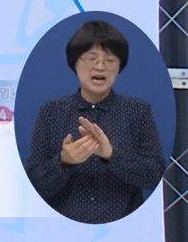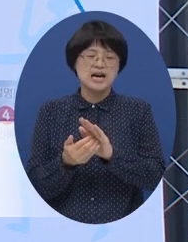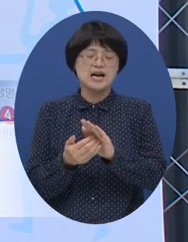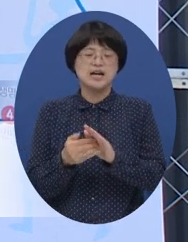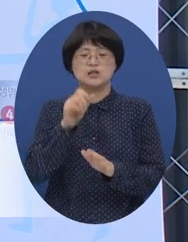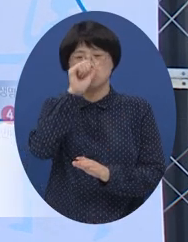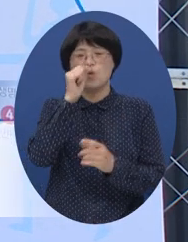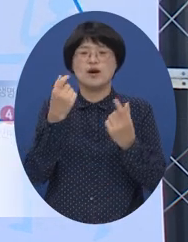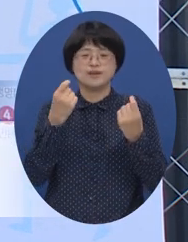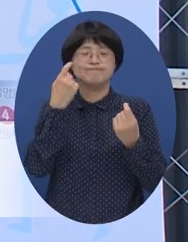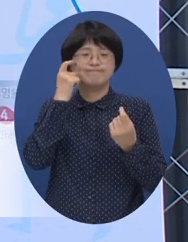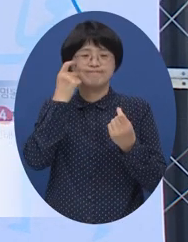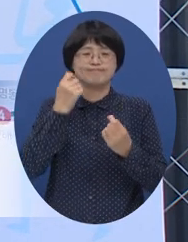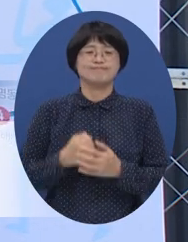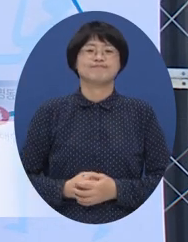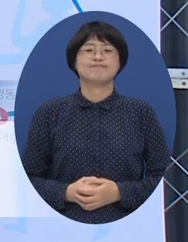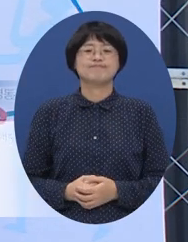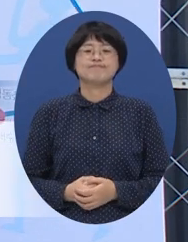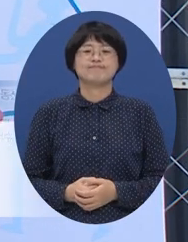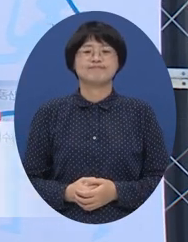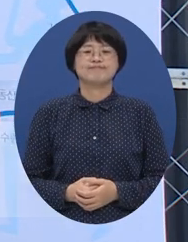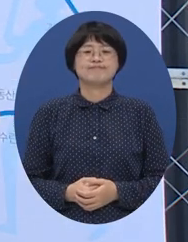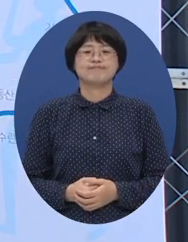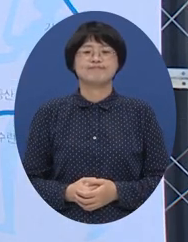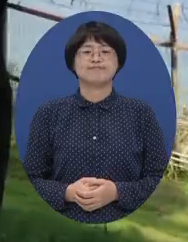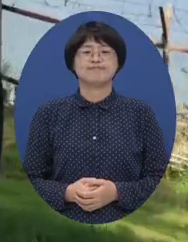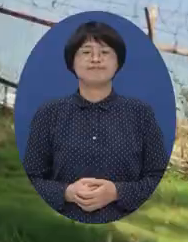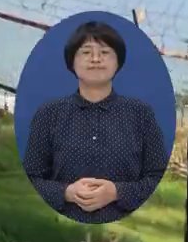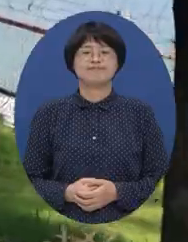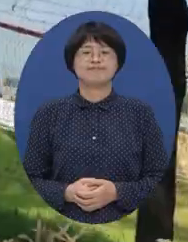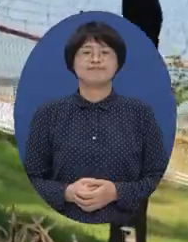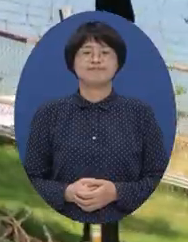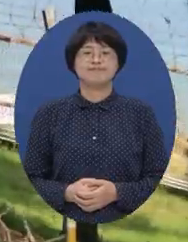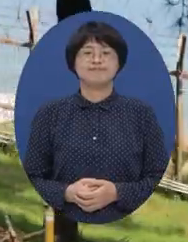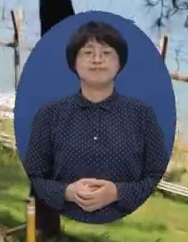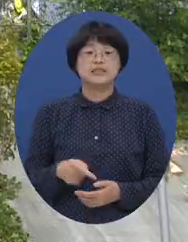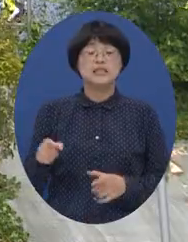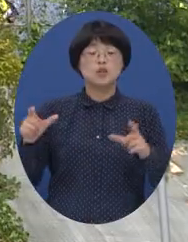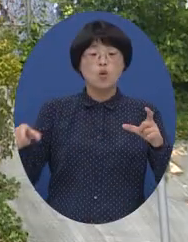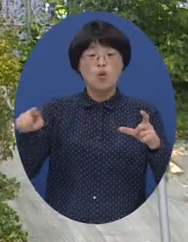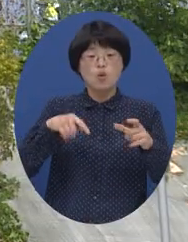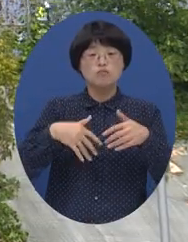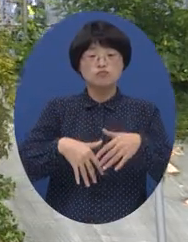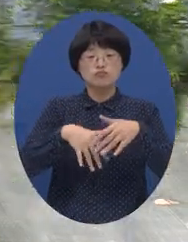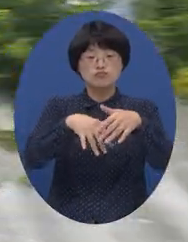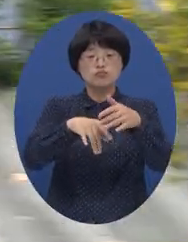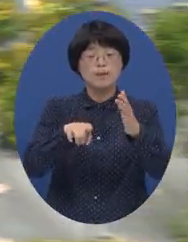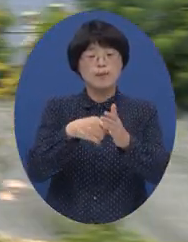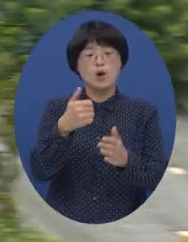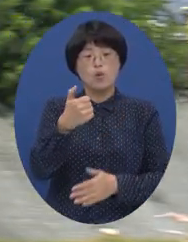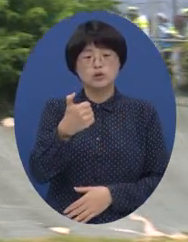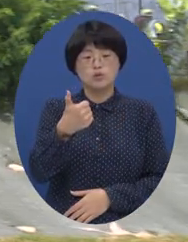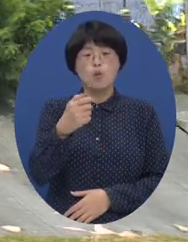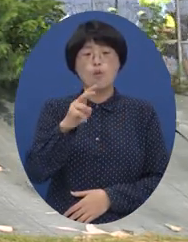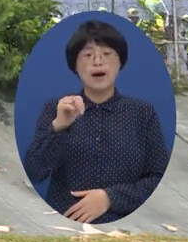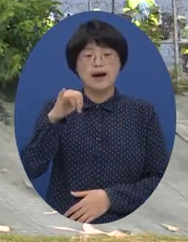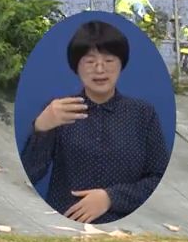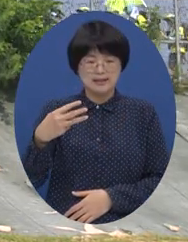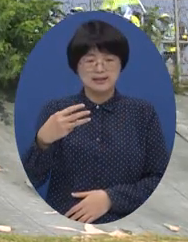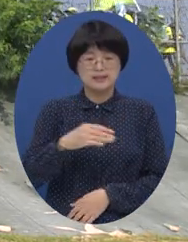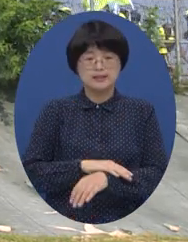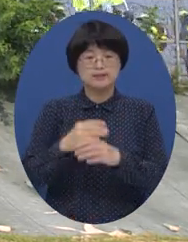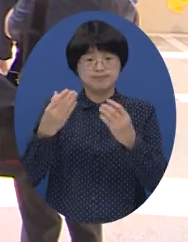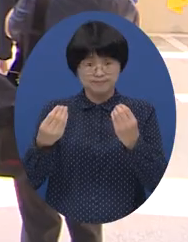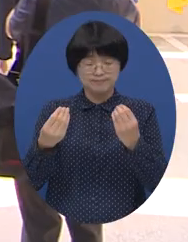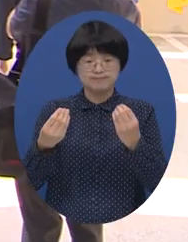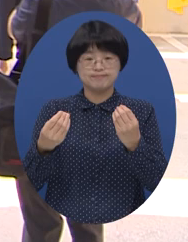이제 좋겠다는 의견입니다. 비무장지대를 따라 걷는 DMZ 155마일 걷기 여정이